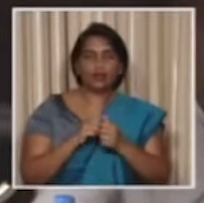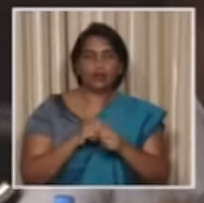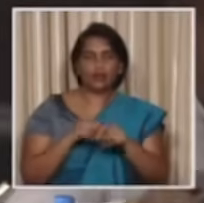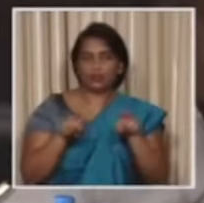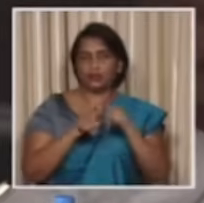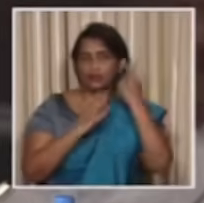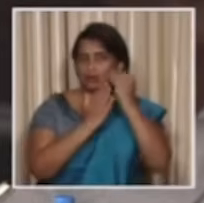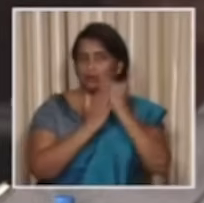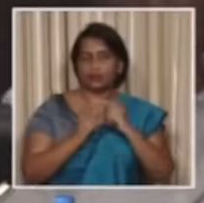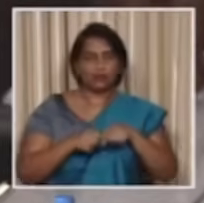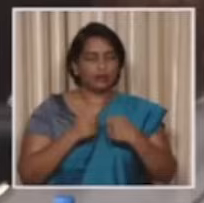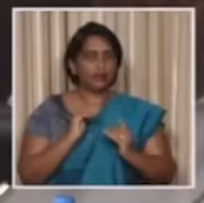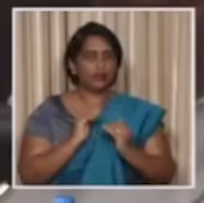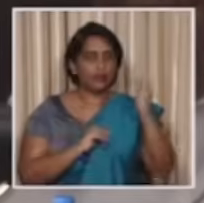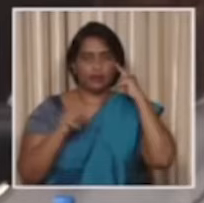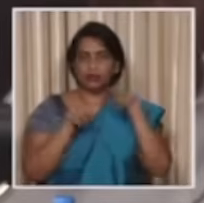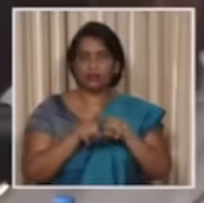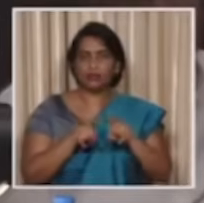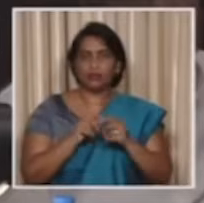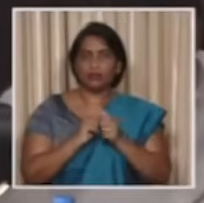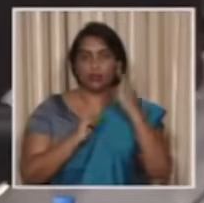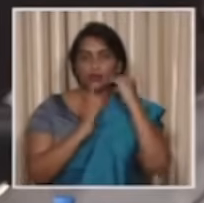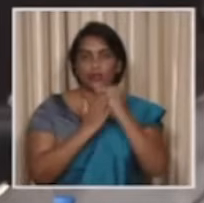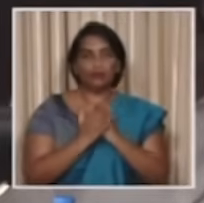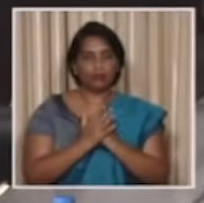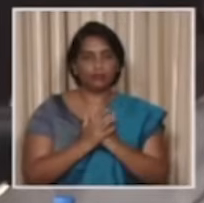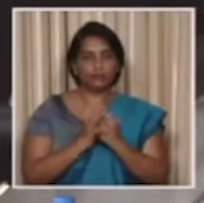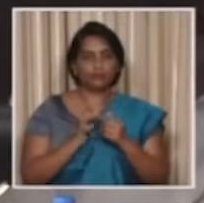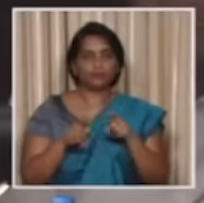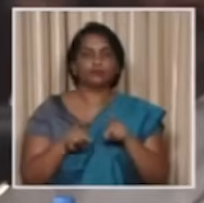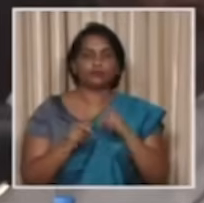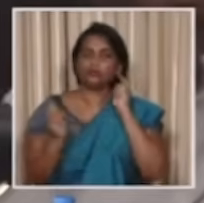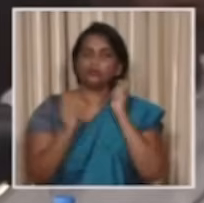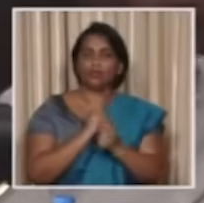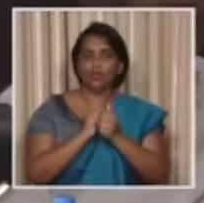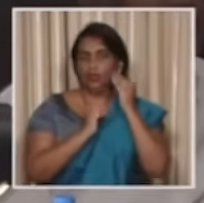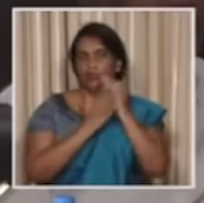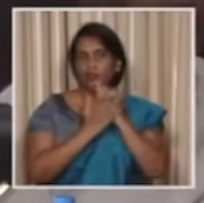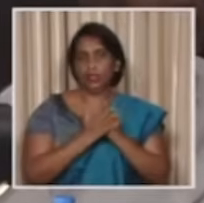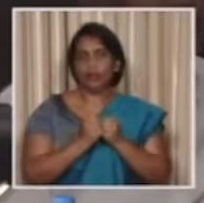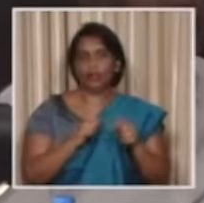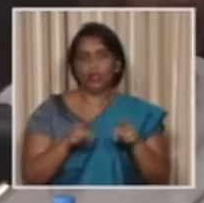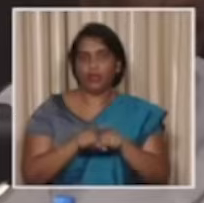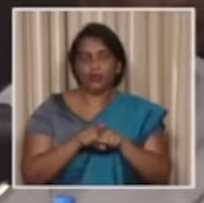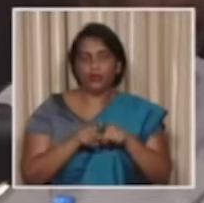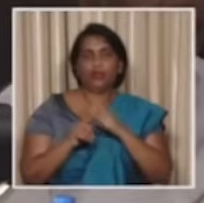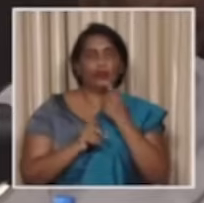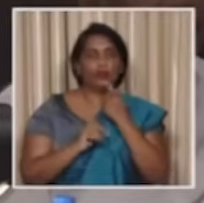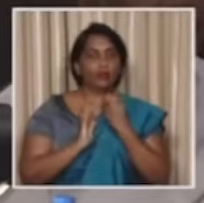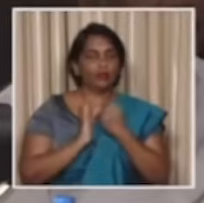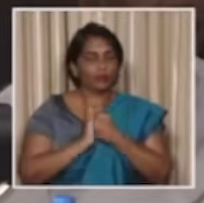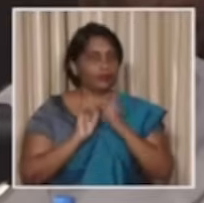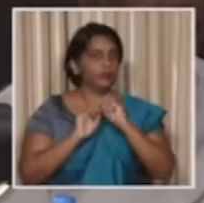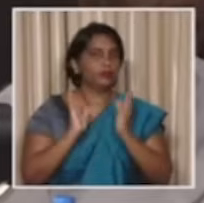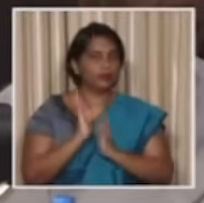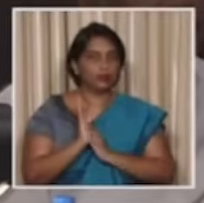නැත්නම් උද්ධමනයට සාපේක්ෂව ධන මූර්ත පොලියක් දෙන විදිහට මේක සංශෝධනය කරන්න පුළුවන්. ඒ නිසා මම ගරු අගමැතිතුමාට යෝජනා